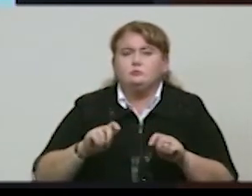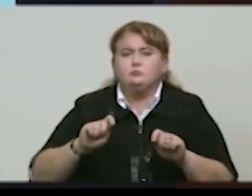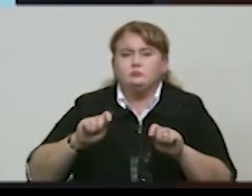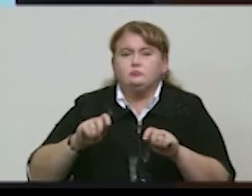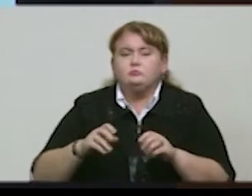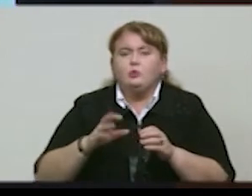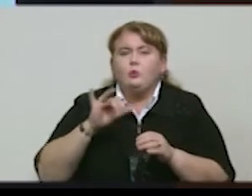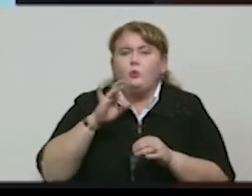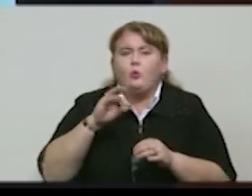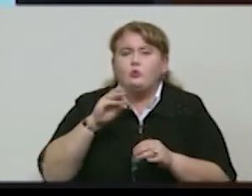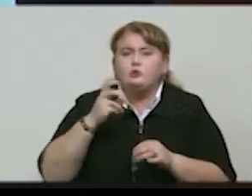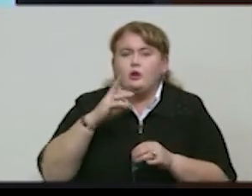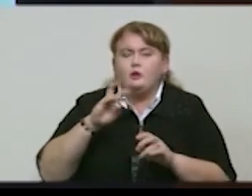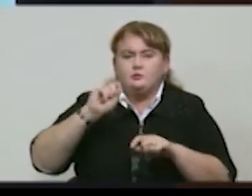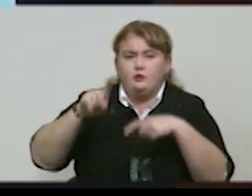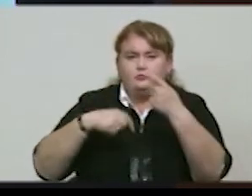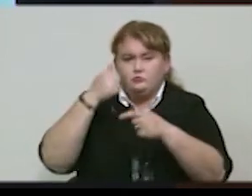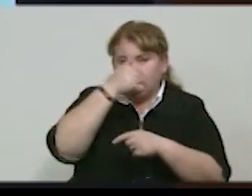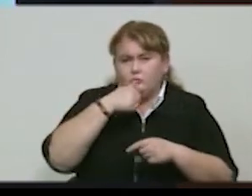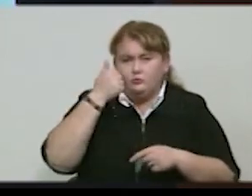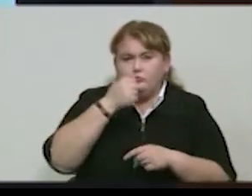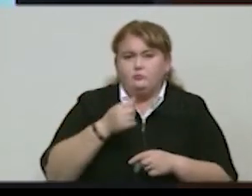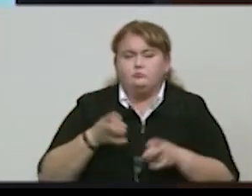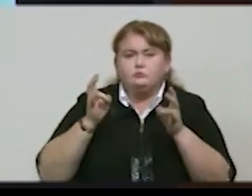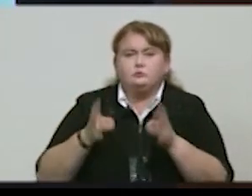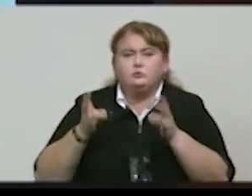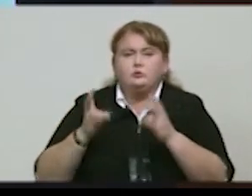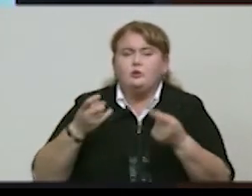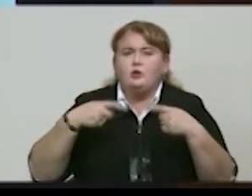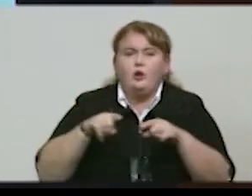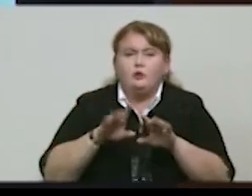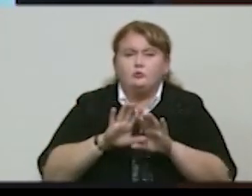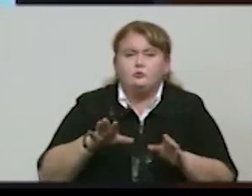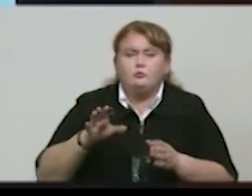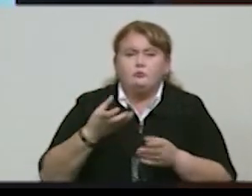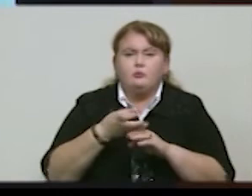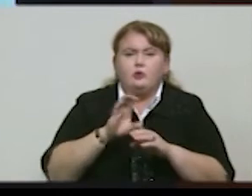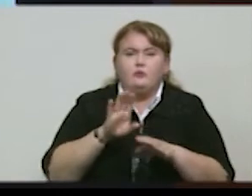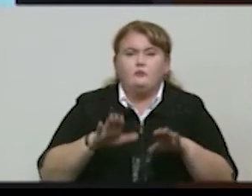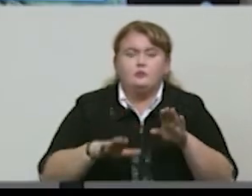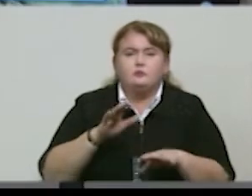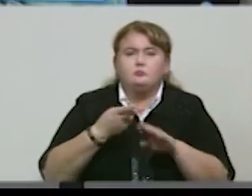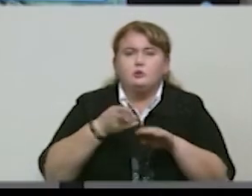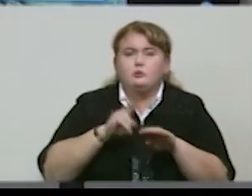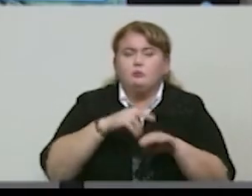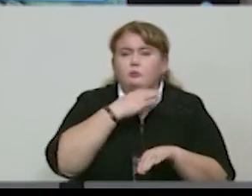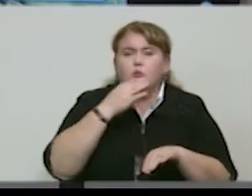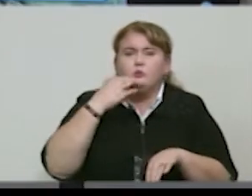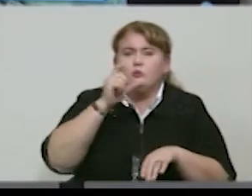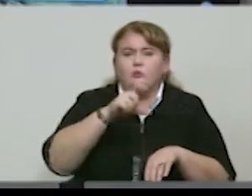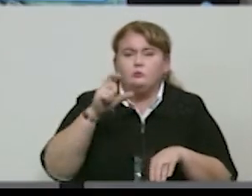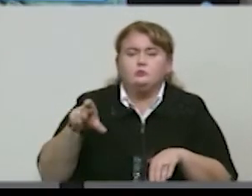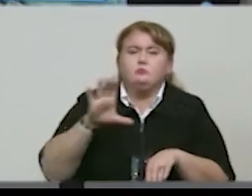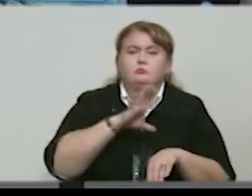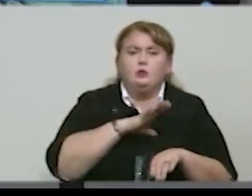год. Стихийность, недостаточная организованность и перевес. Поэтому многие люди